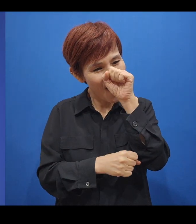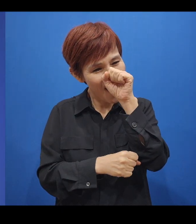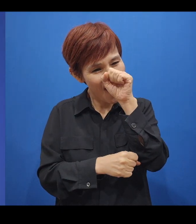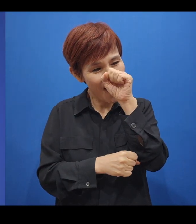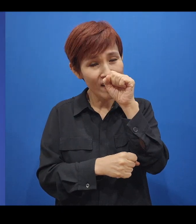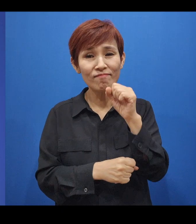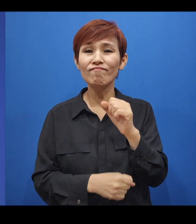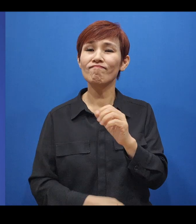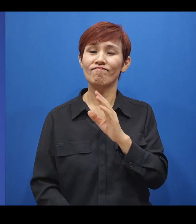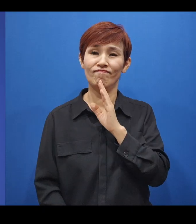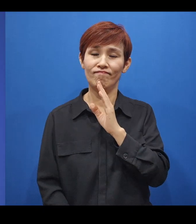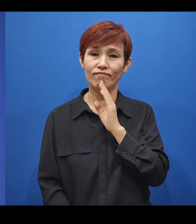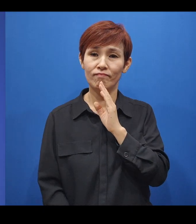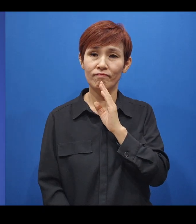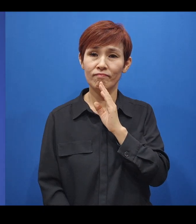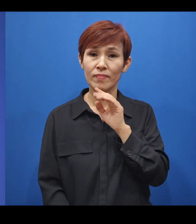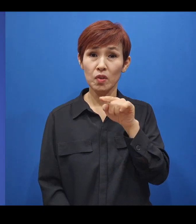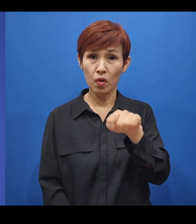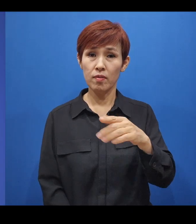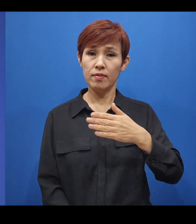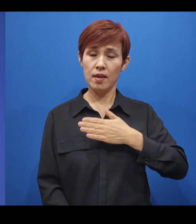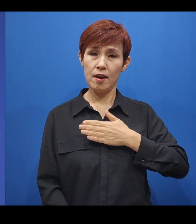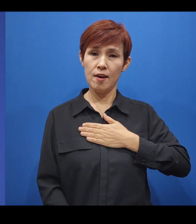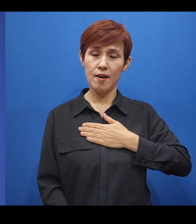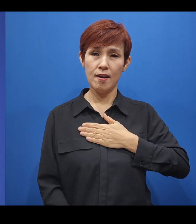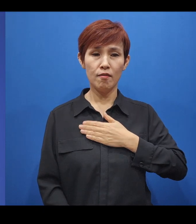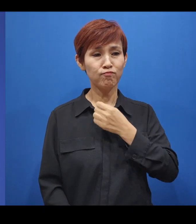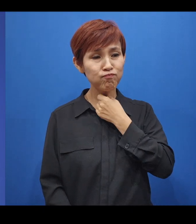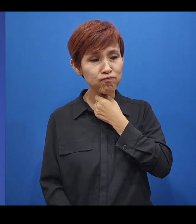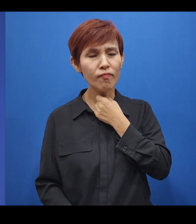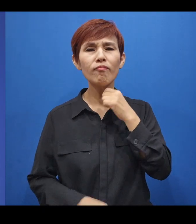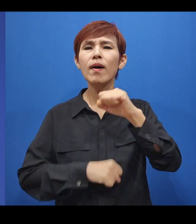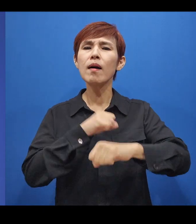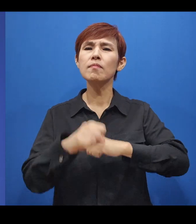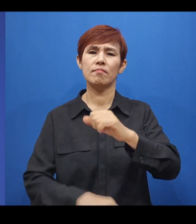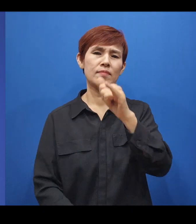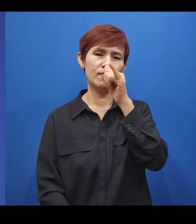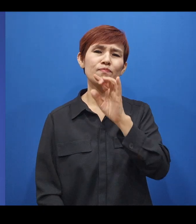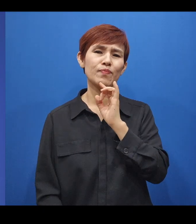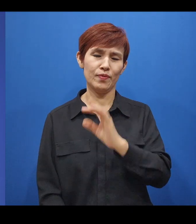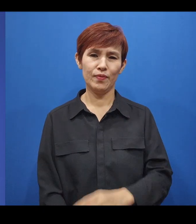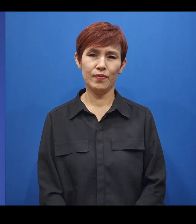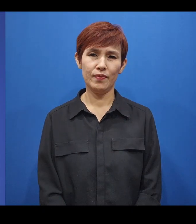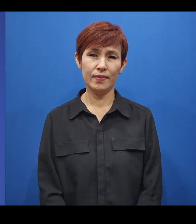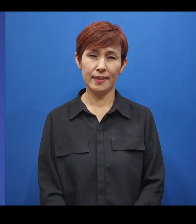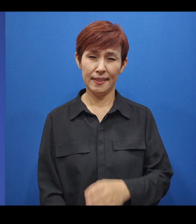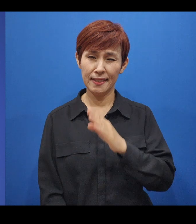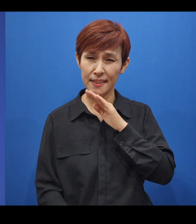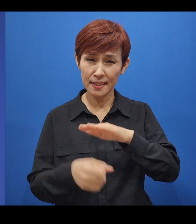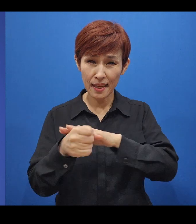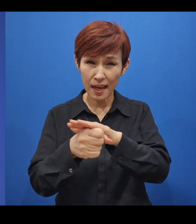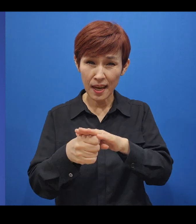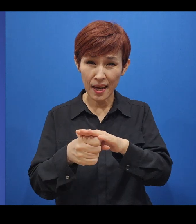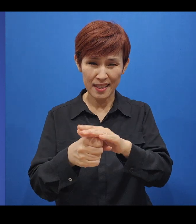할 뿐이지, 그건 자기 사랑을 좀 더 확장한 것 뿐이지, 진짜 사랑이